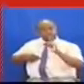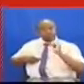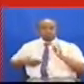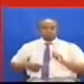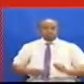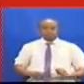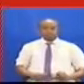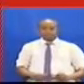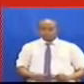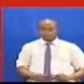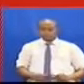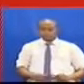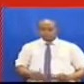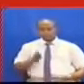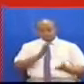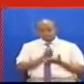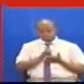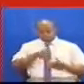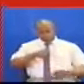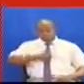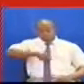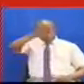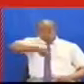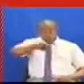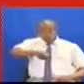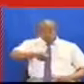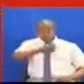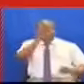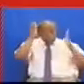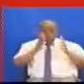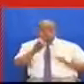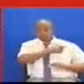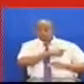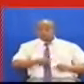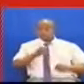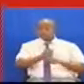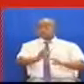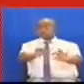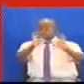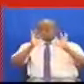binafsi tumpongeze sana Mheshimiwa Rais kwa kazi kubwa anayofanya.